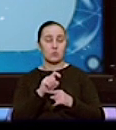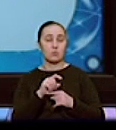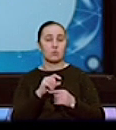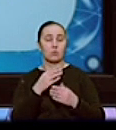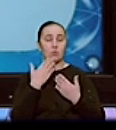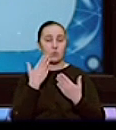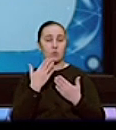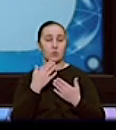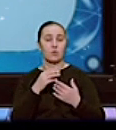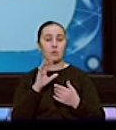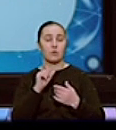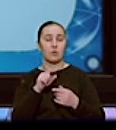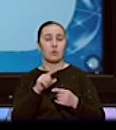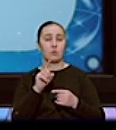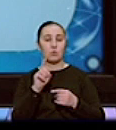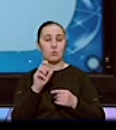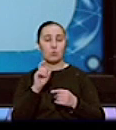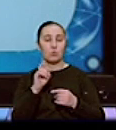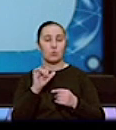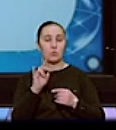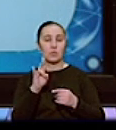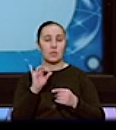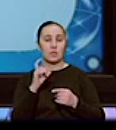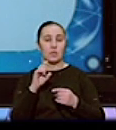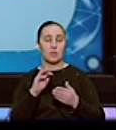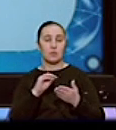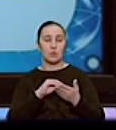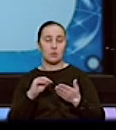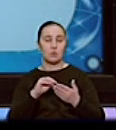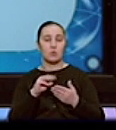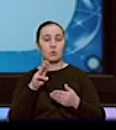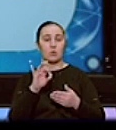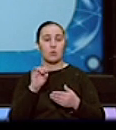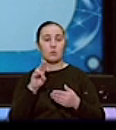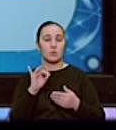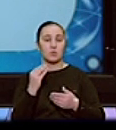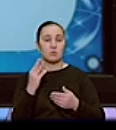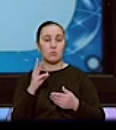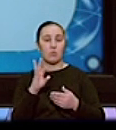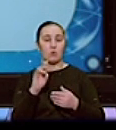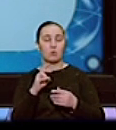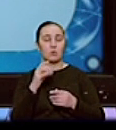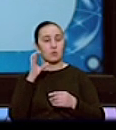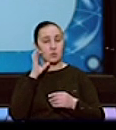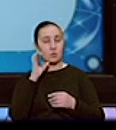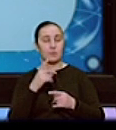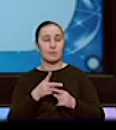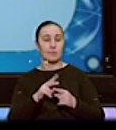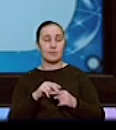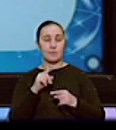Topishmoqni o'qing va husnixat bilan yozing. Topishmoqni tinglang.